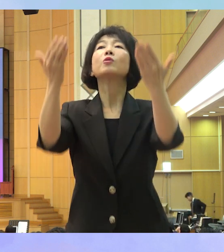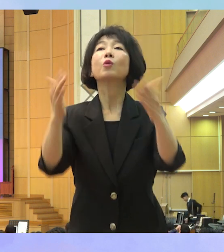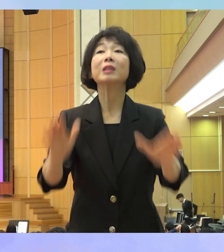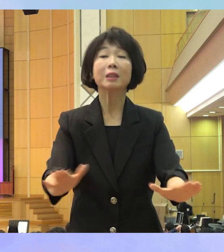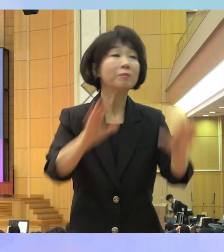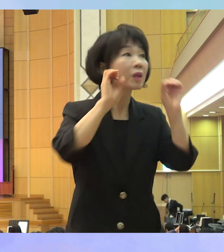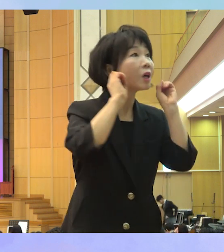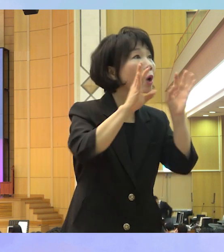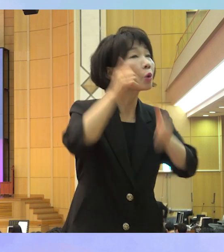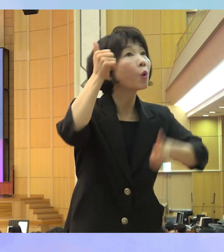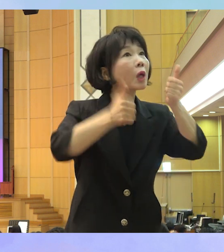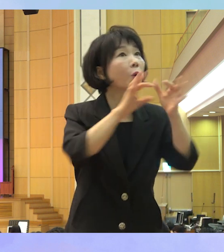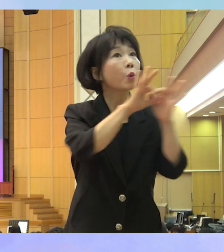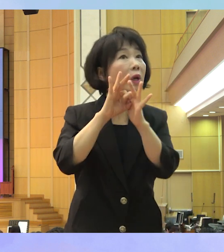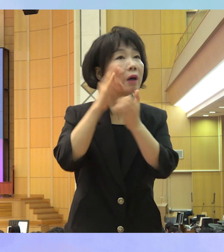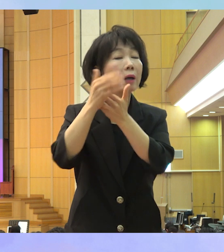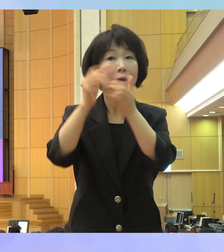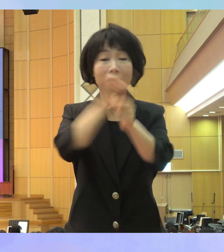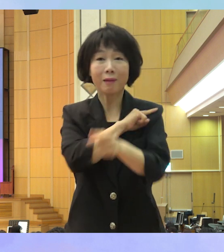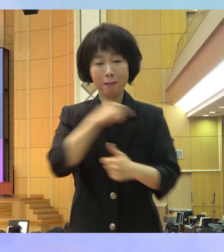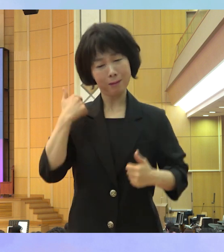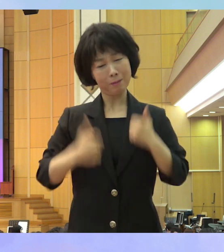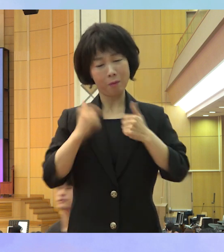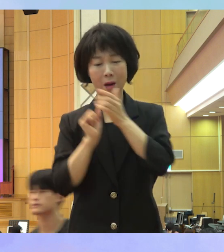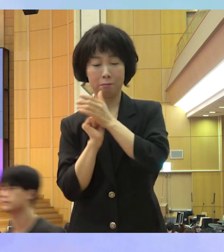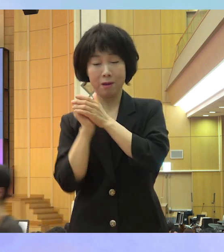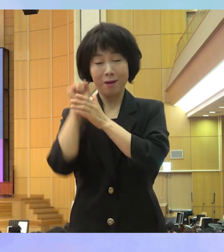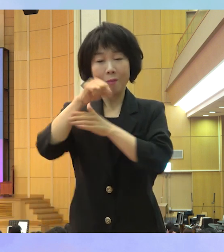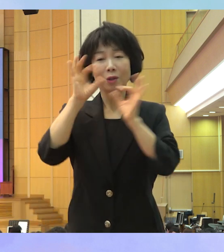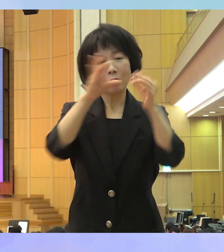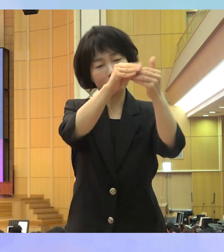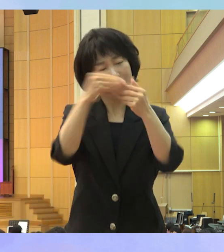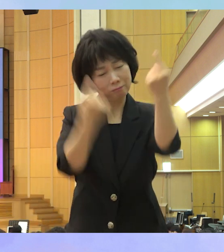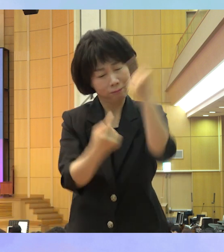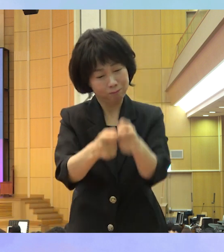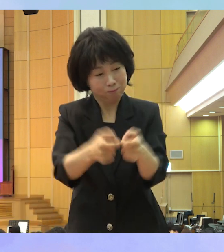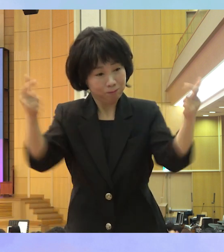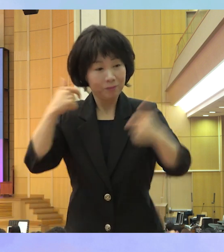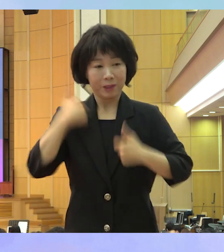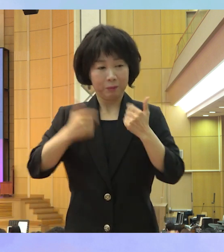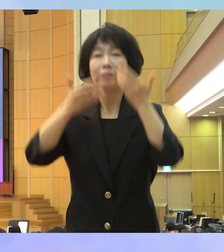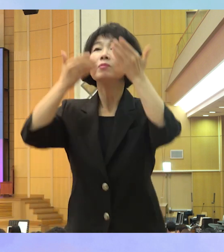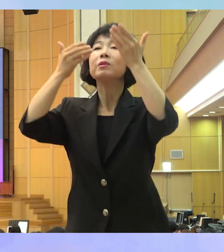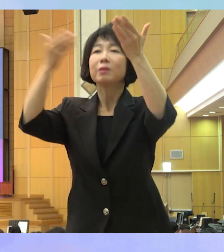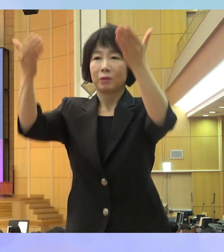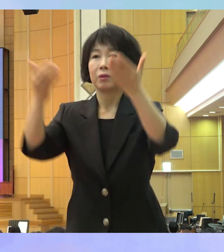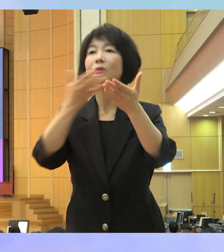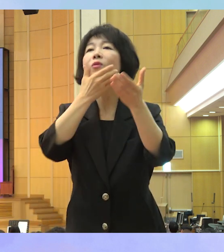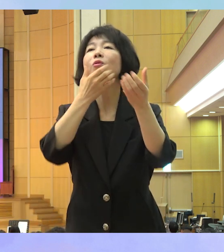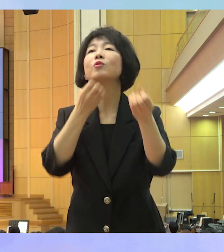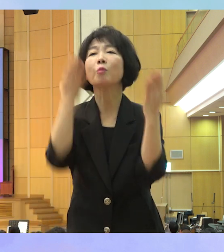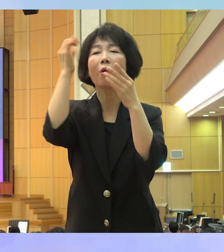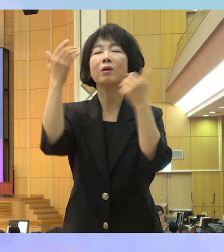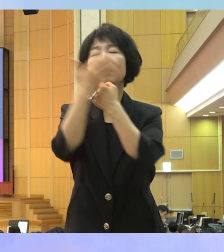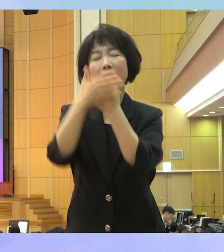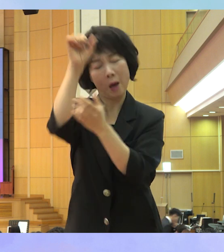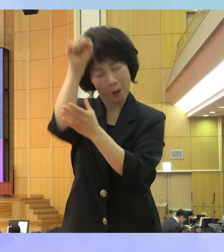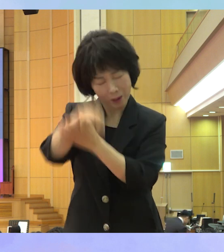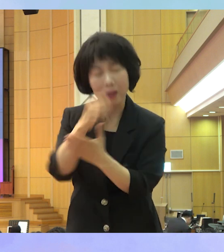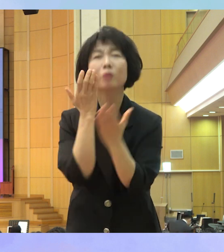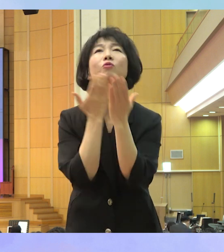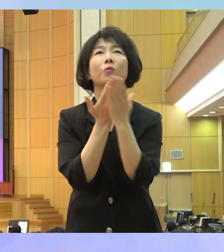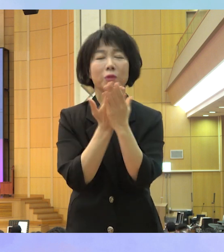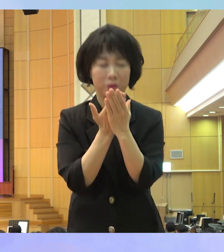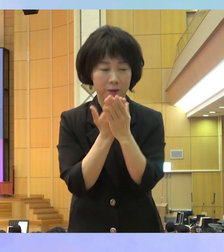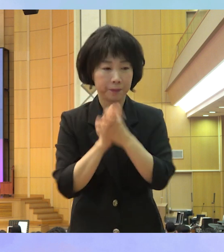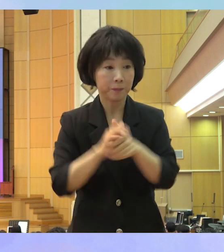전도기를 통해서 하나님의 기뻐하시는 열매를 맺어 하나님의 기쁨을 드릴 수 있는 귀한 이번 전도기간이 될 수 있도록 은총을 베풀어